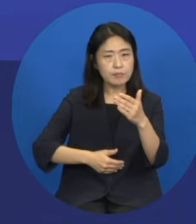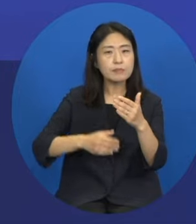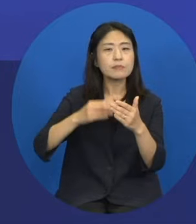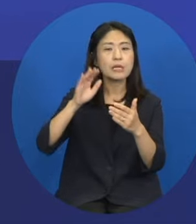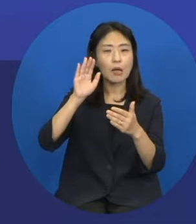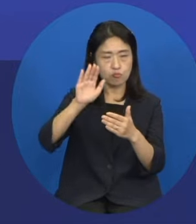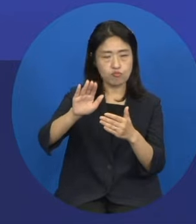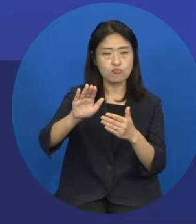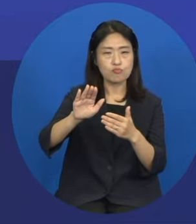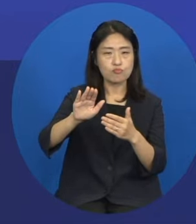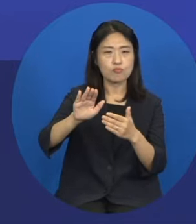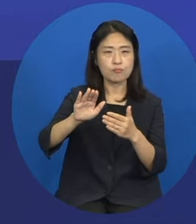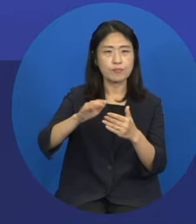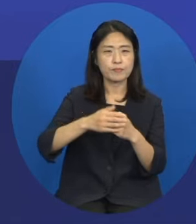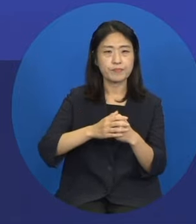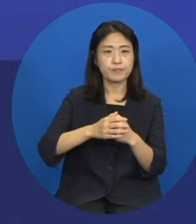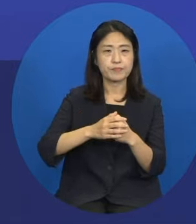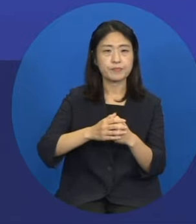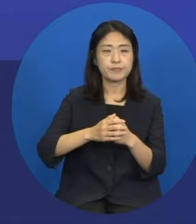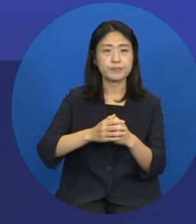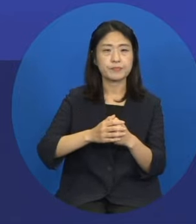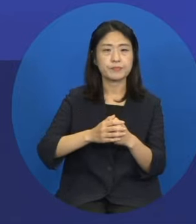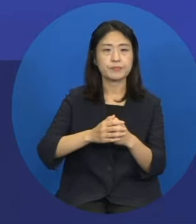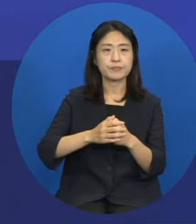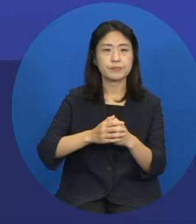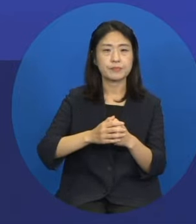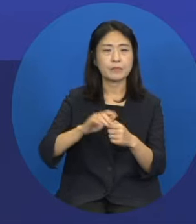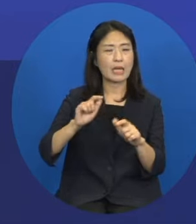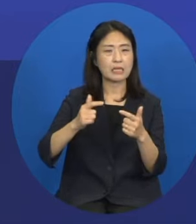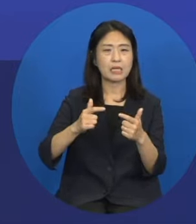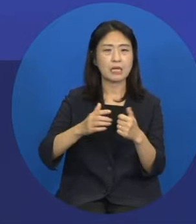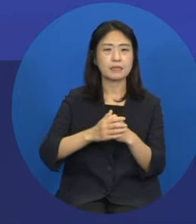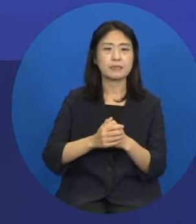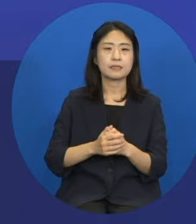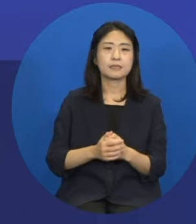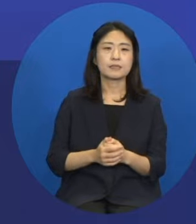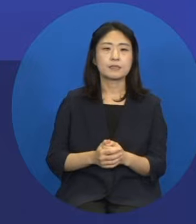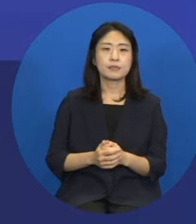나중에 남기실 건가 보다 이렇게 해석하는 경향. 그렇지 않아요. 그 뒤에